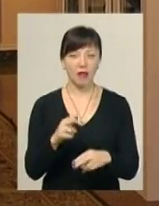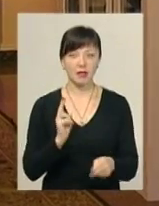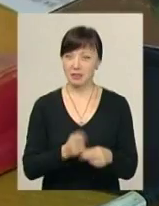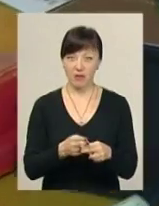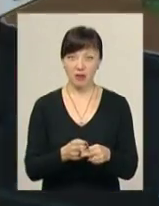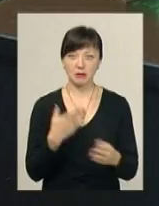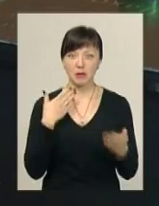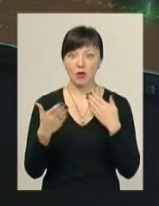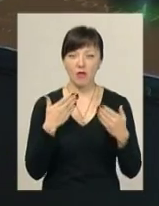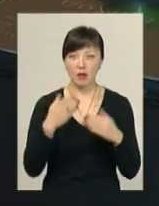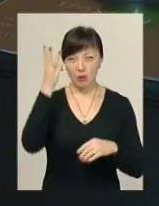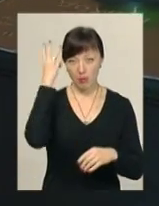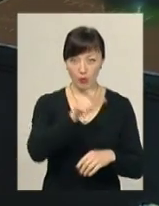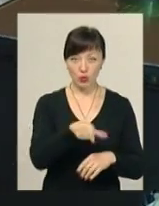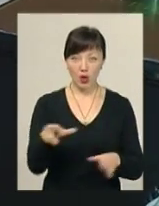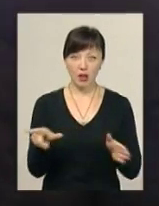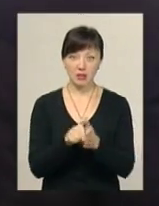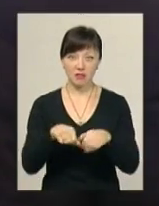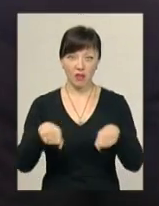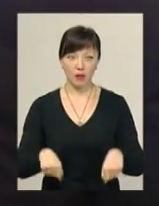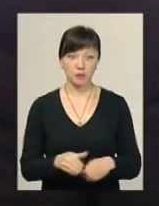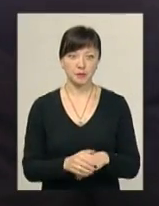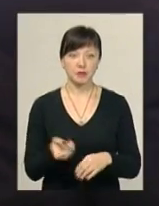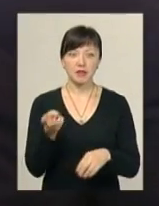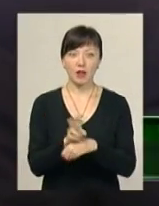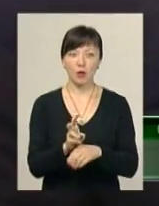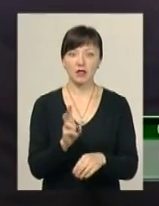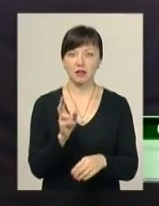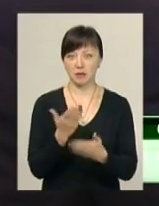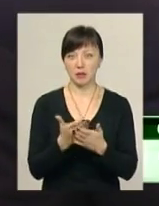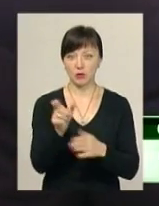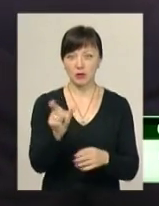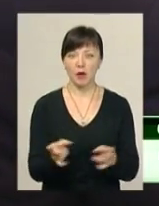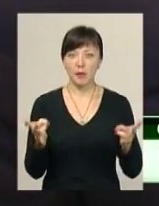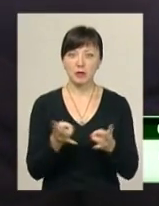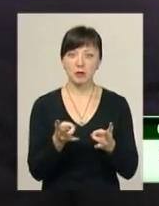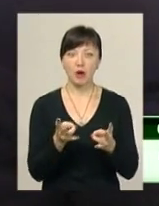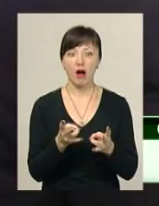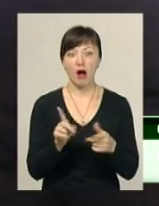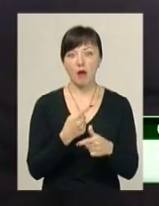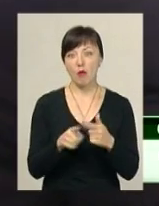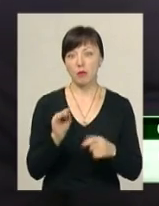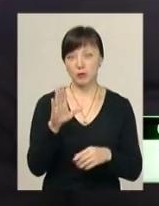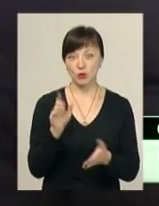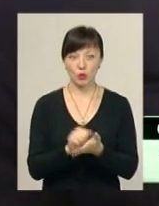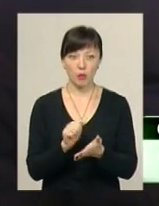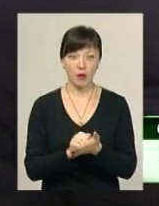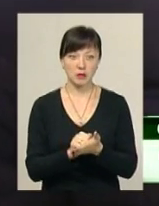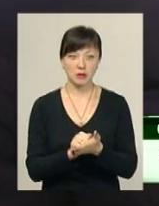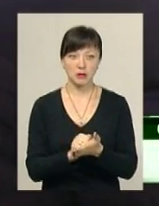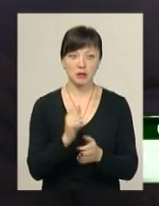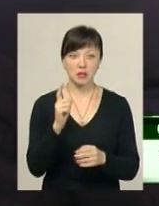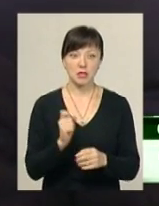на заваді спілкуванню подолян з чиновниками. Заходить відвідувач, наприклад, тут потрібно йому до когось прийти. Він або пред'явить документ,